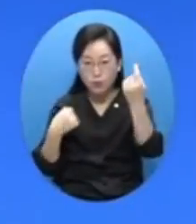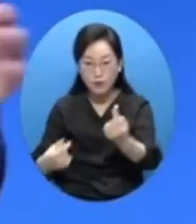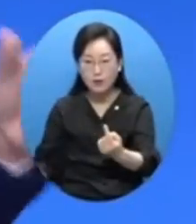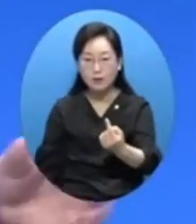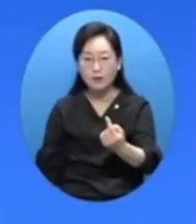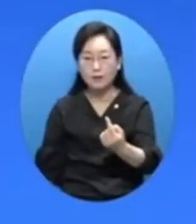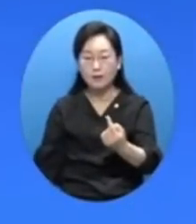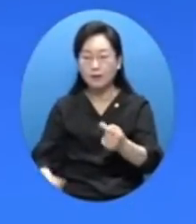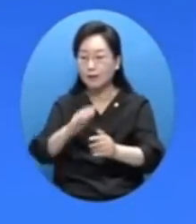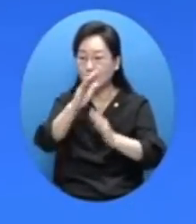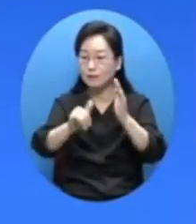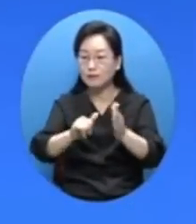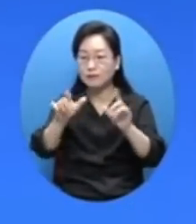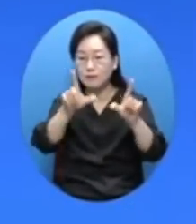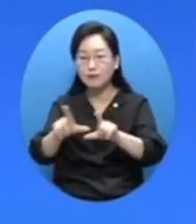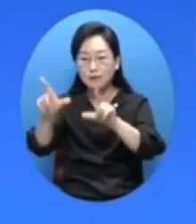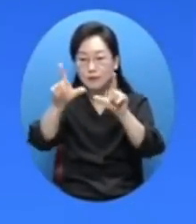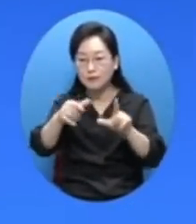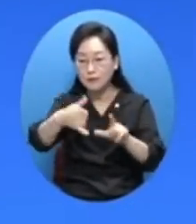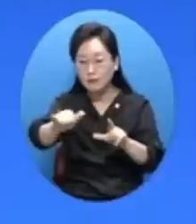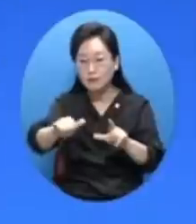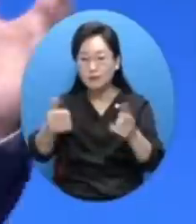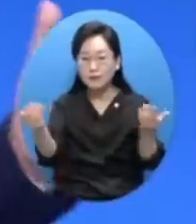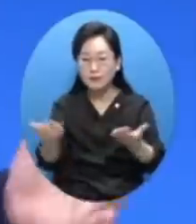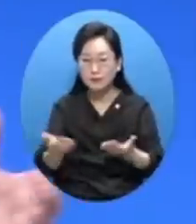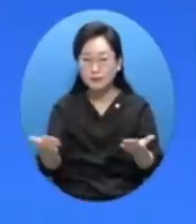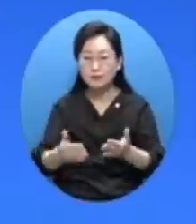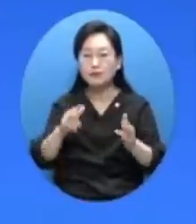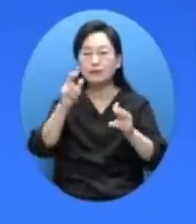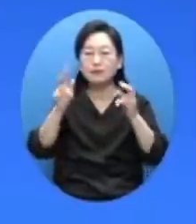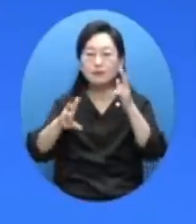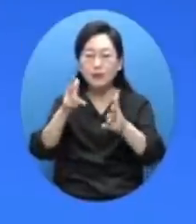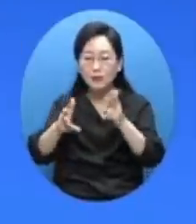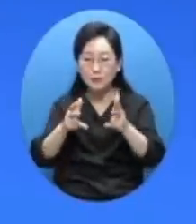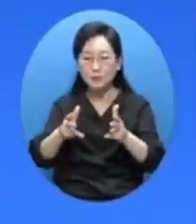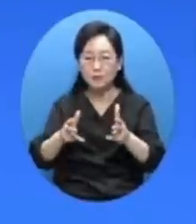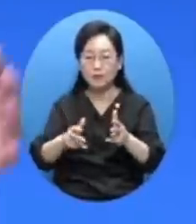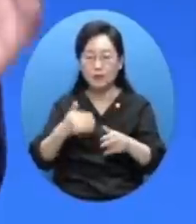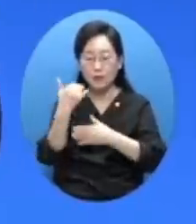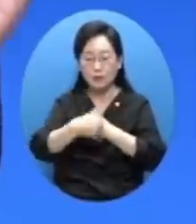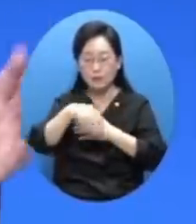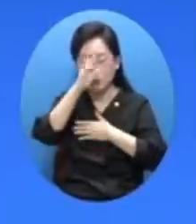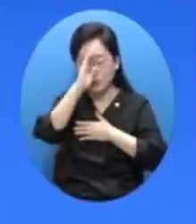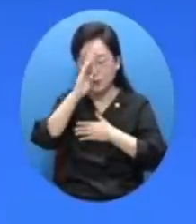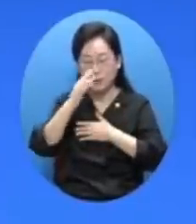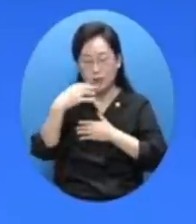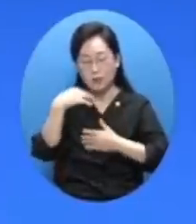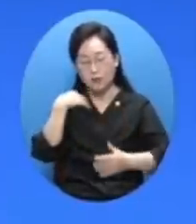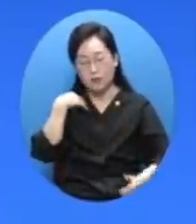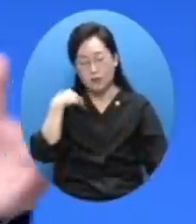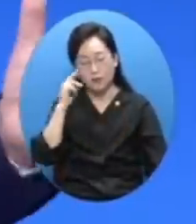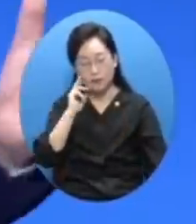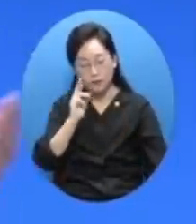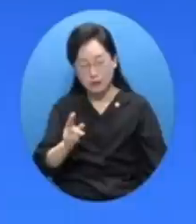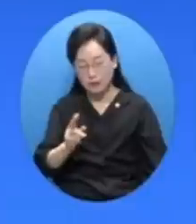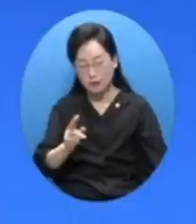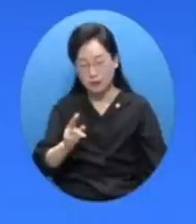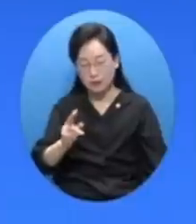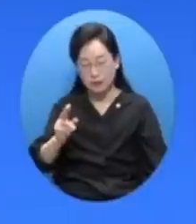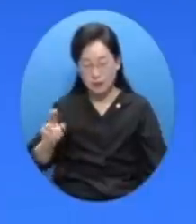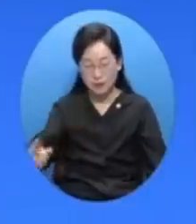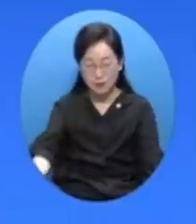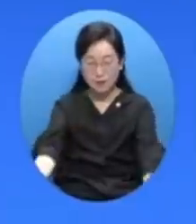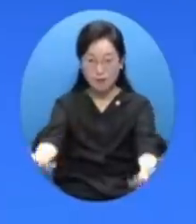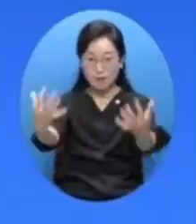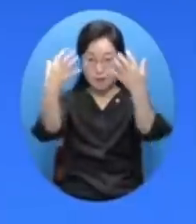가정의 문제의 생활의 문제 자네의 문제 직장의 문제 사회문제 육신의 질병의 문제 감당할 수 없는 문제가 막 몰아 닥쳤을